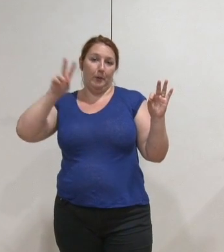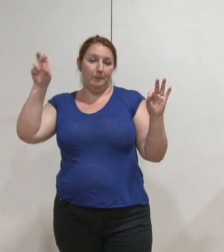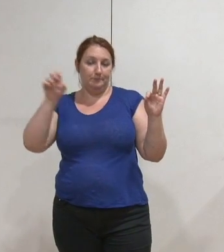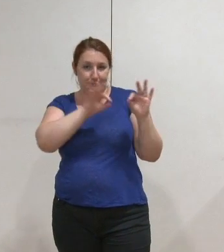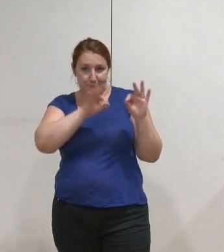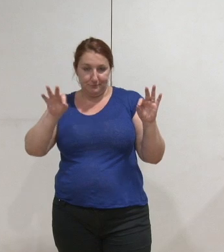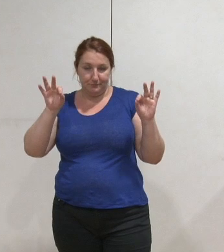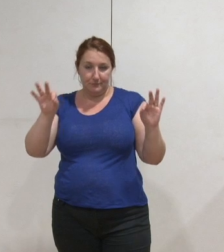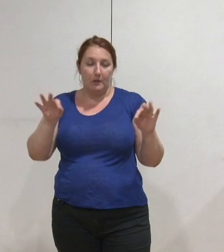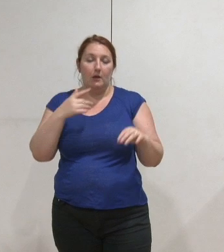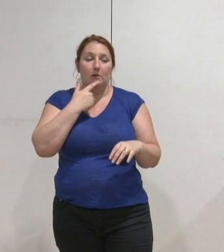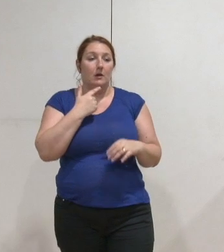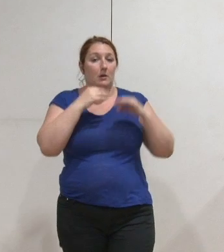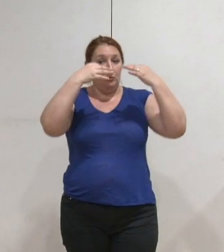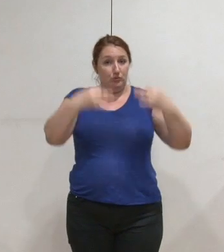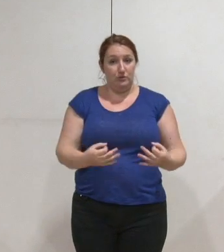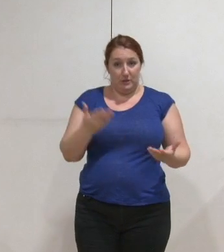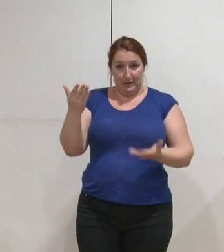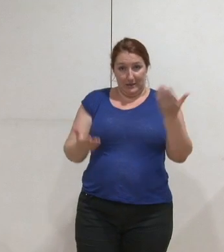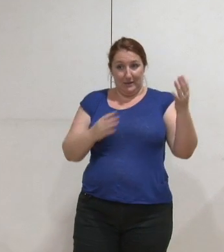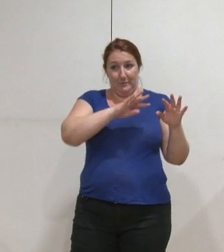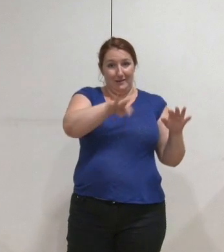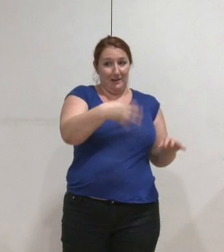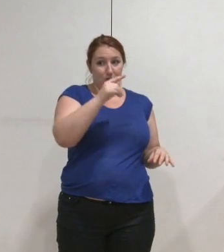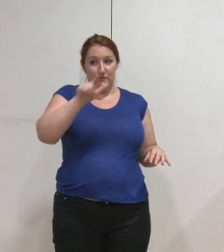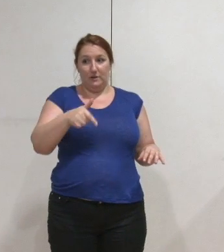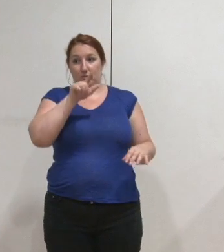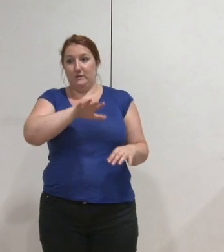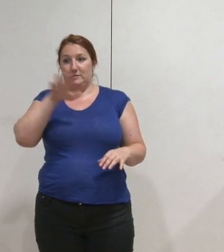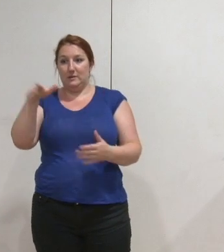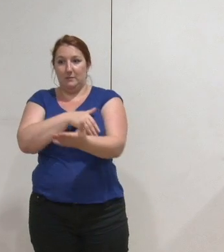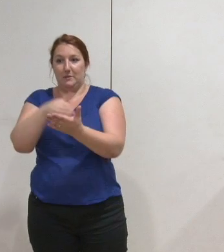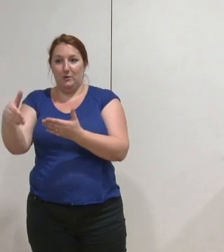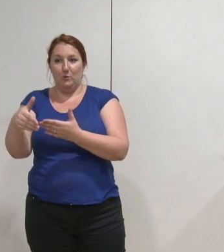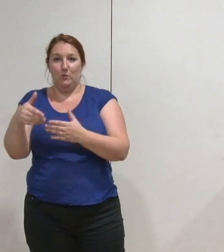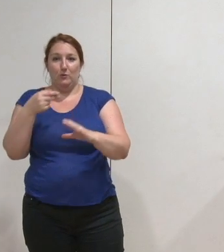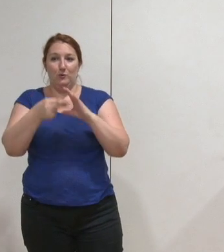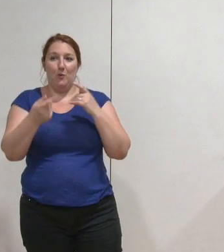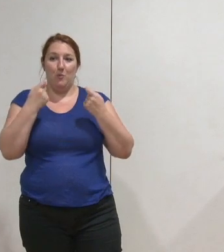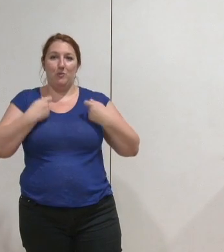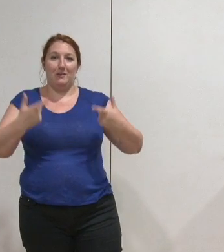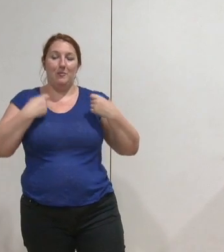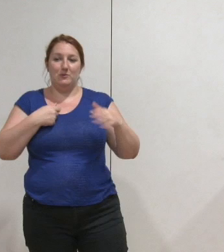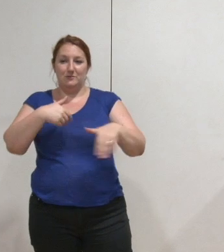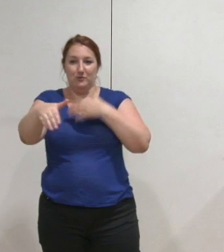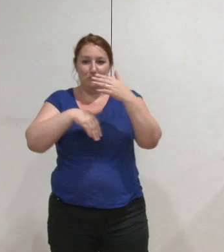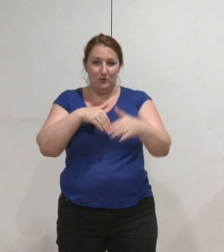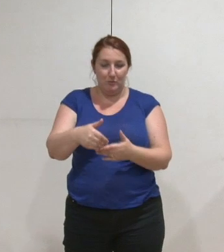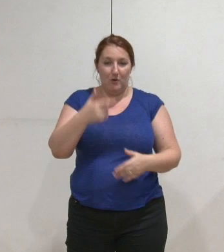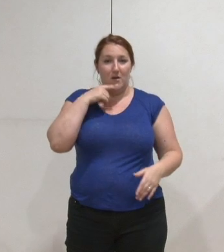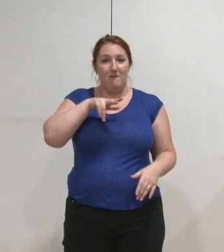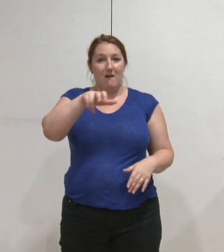pour équilibrer ce budget de 14,25 millions d'euros en dépenses de fonctionnement nous allons intégrer